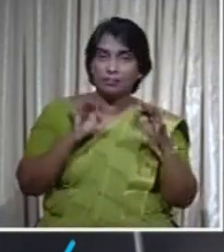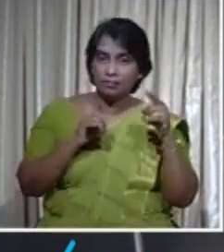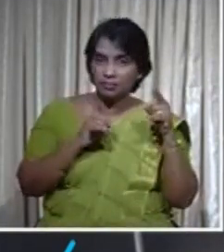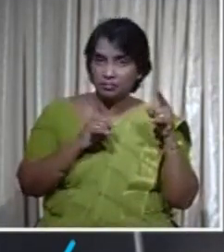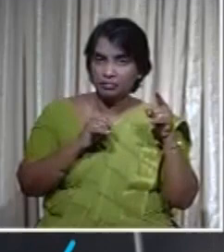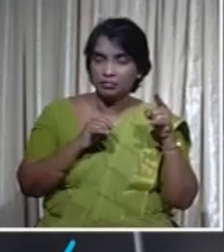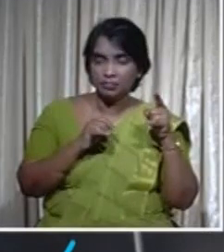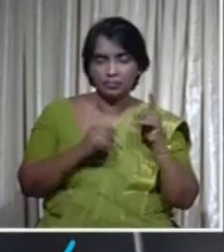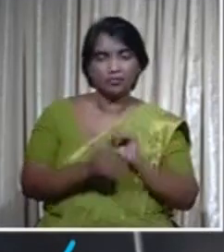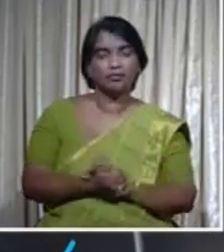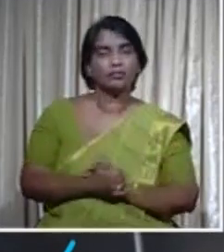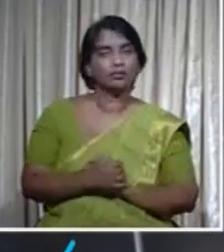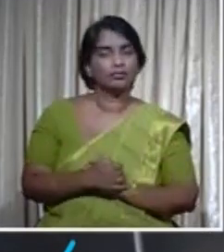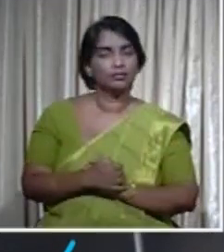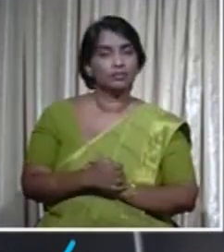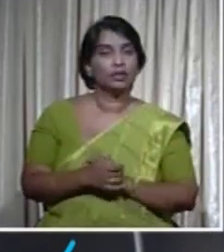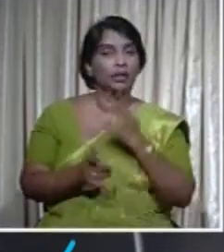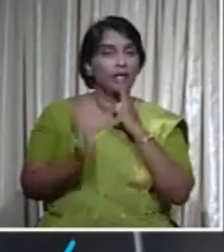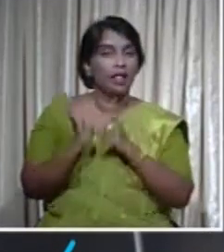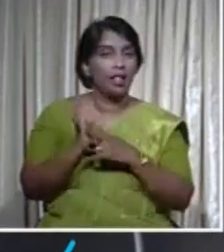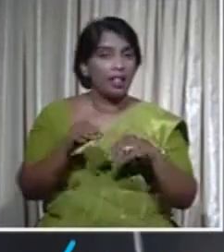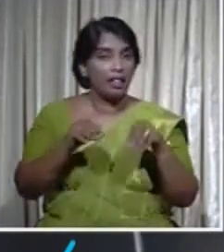மரக்கறி வகைகள்